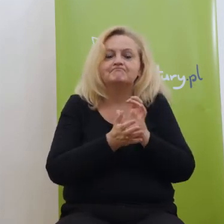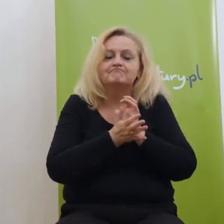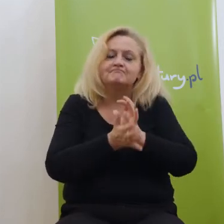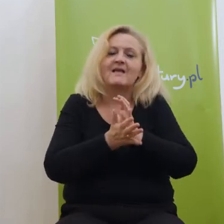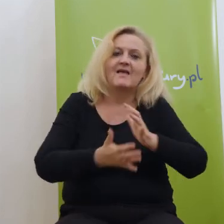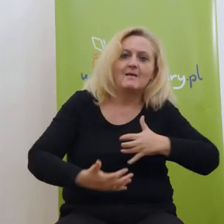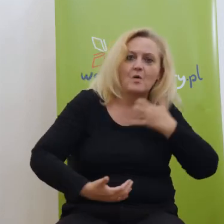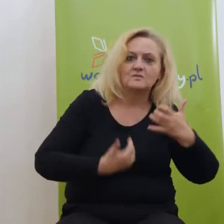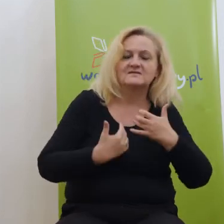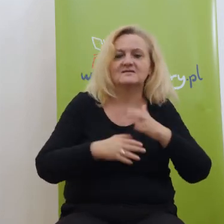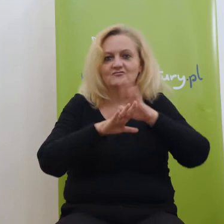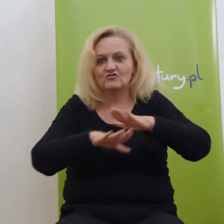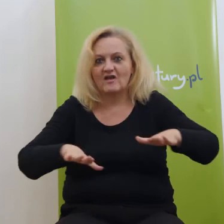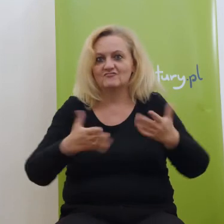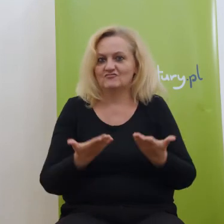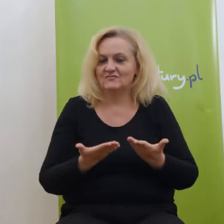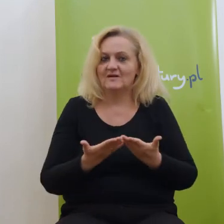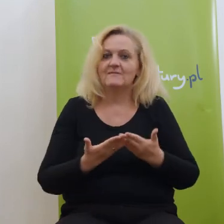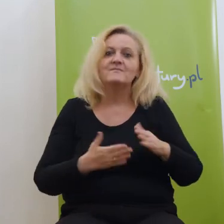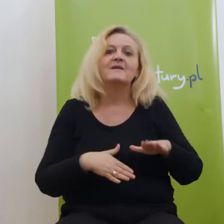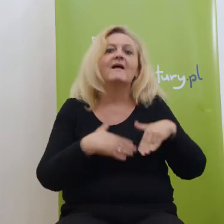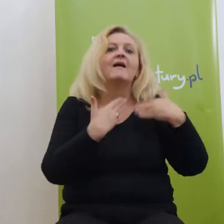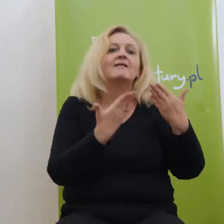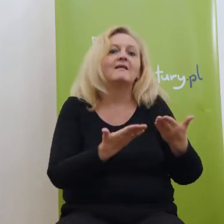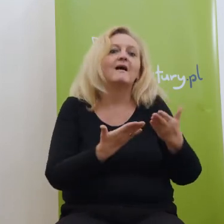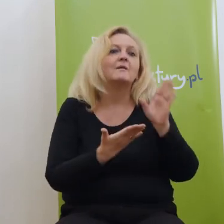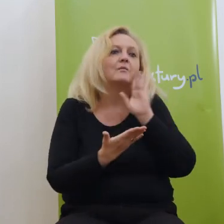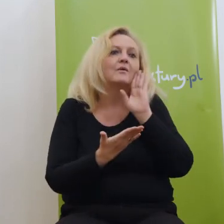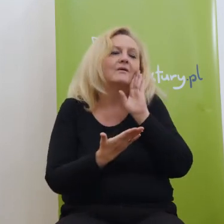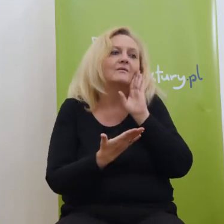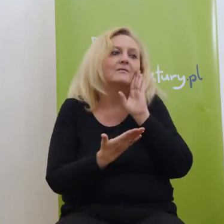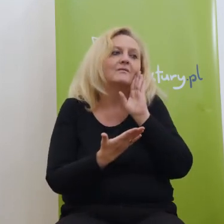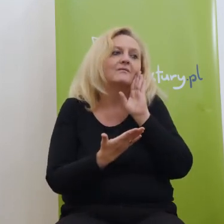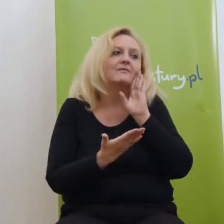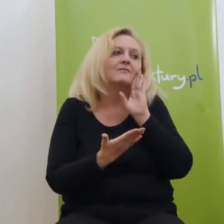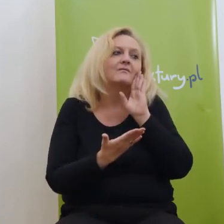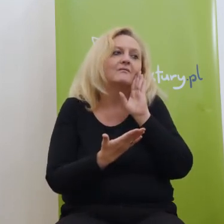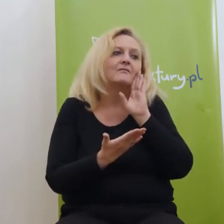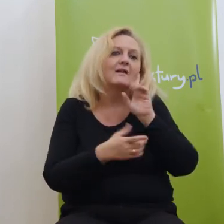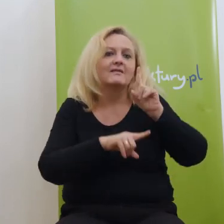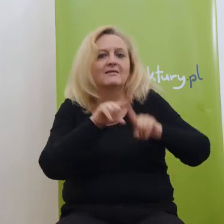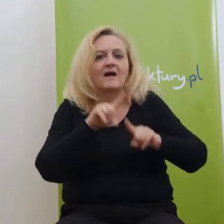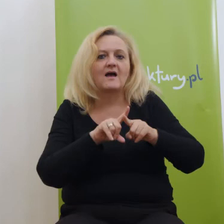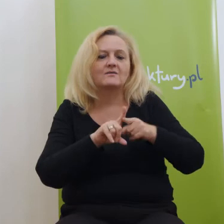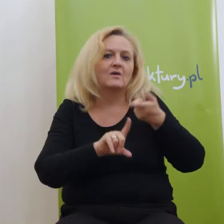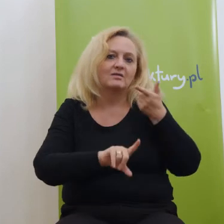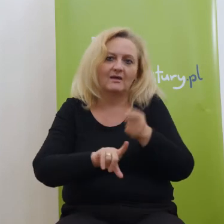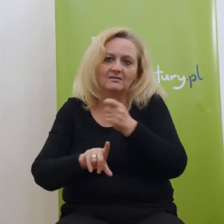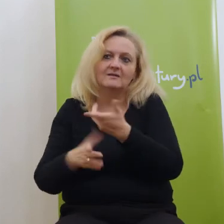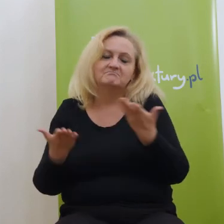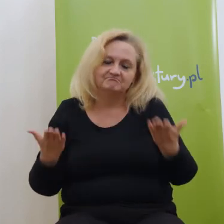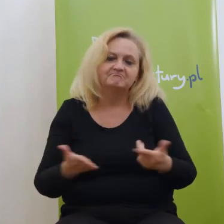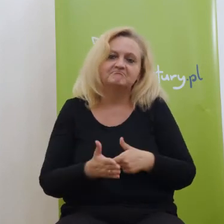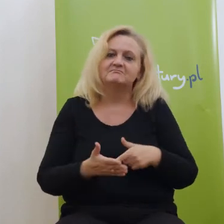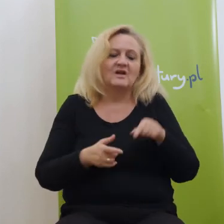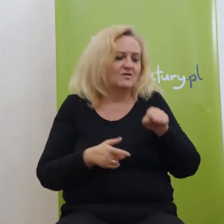emocje dzieciaków, często nie pozwalając im na to, żeby one były naturalne? Nie wiem, ja nie mam